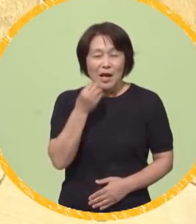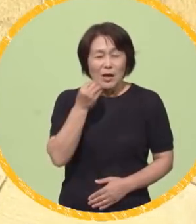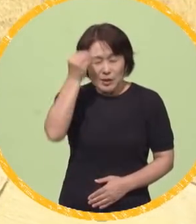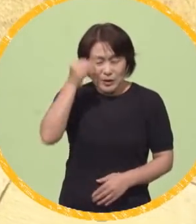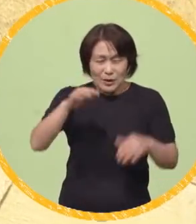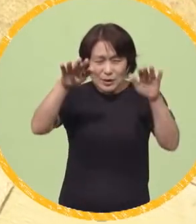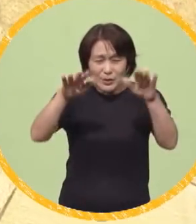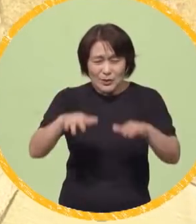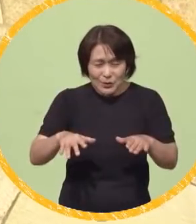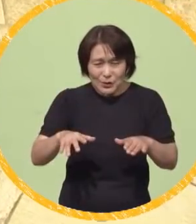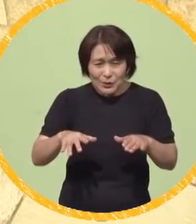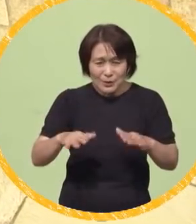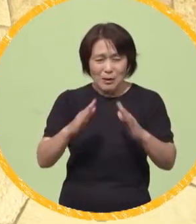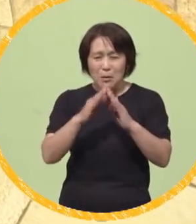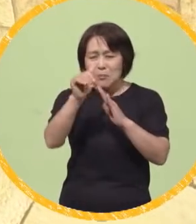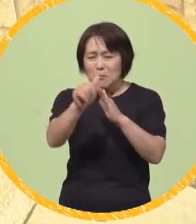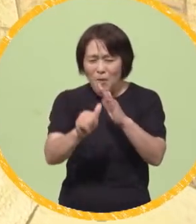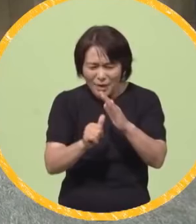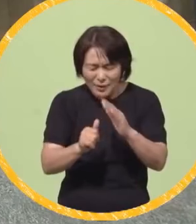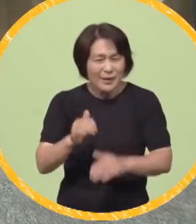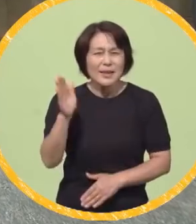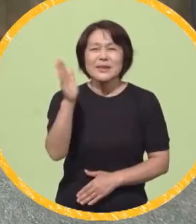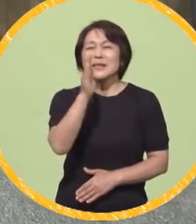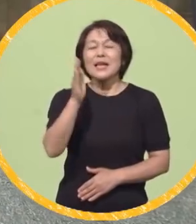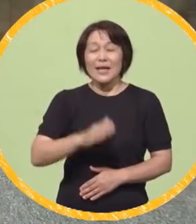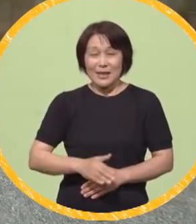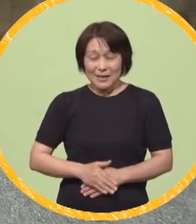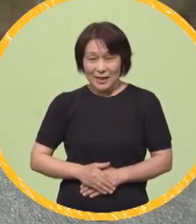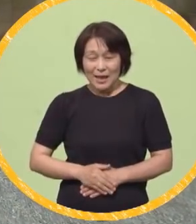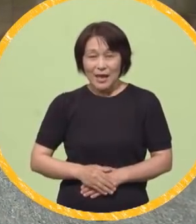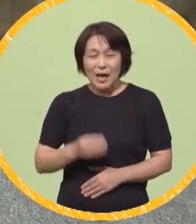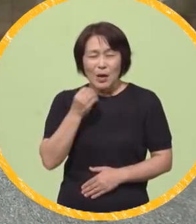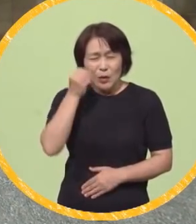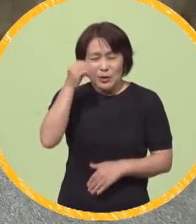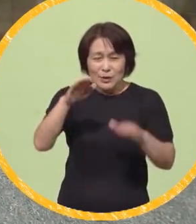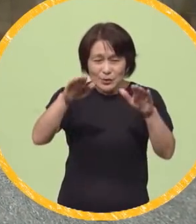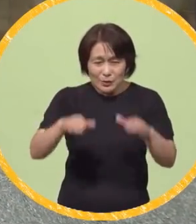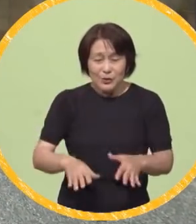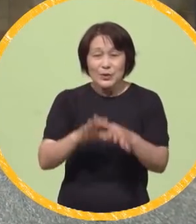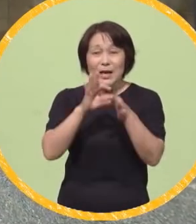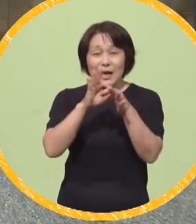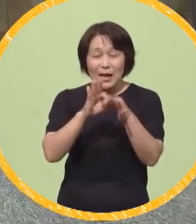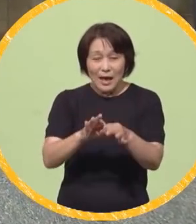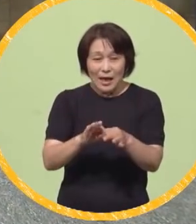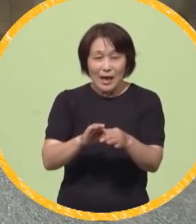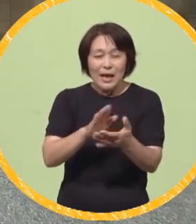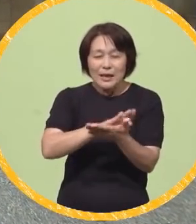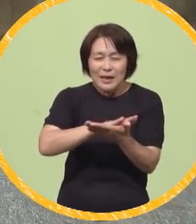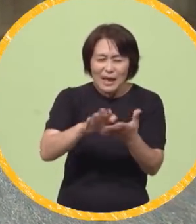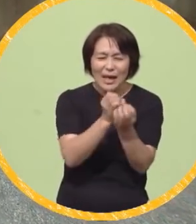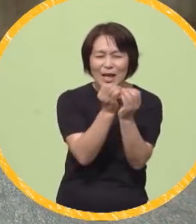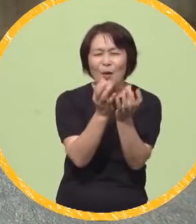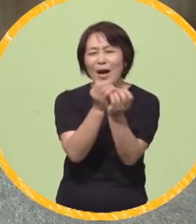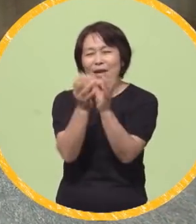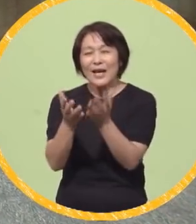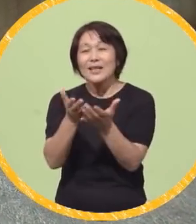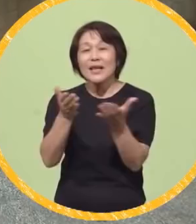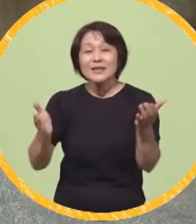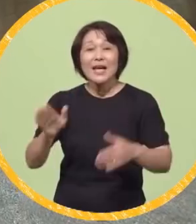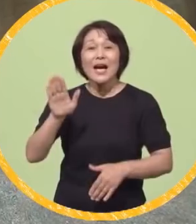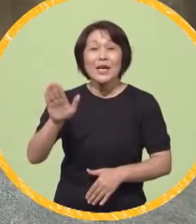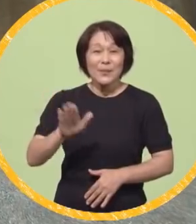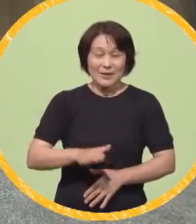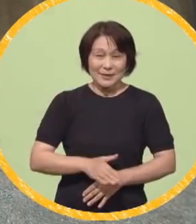からといって引きこもりがちなそこのあなた、ここでは梅雨だからこそ見られるお花がたくさんあるそうなので、早速行ってきたいと思います